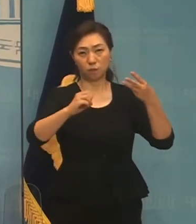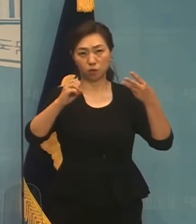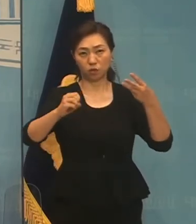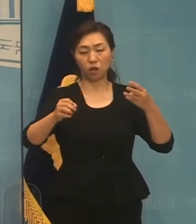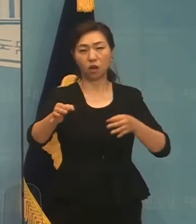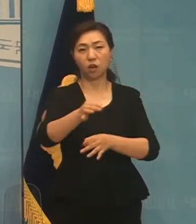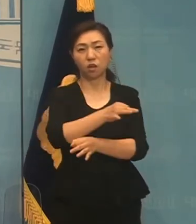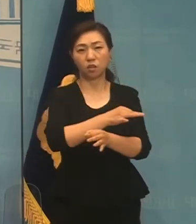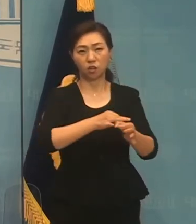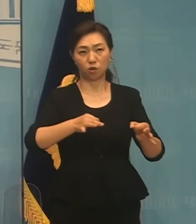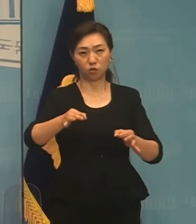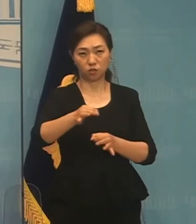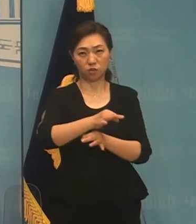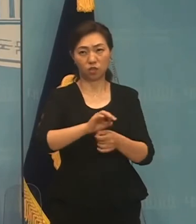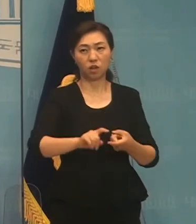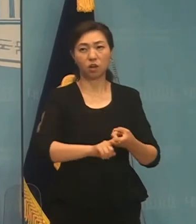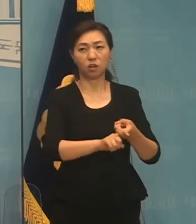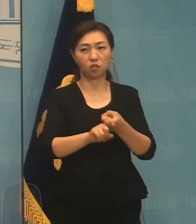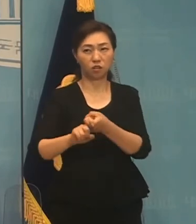경제연합